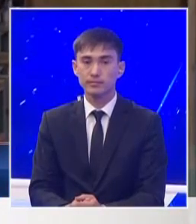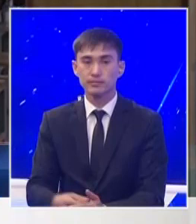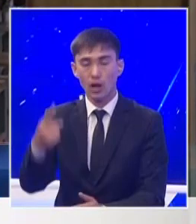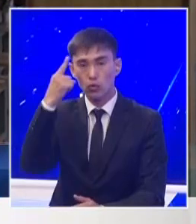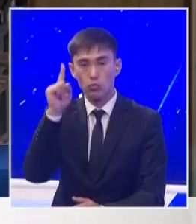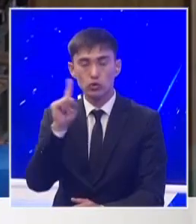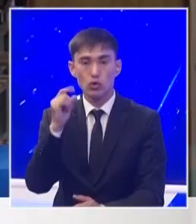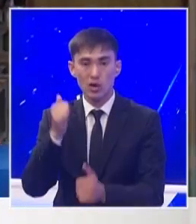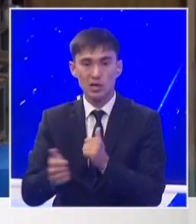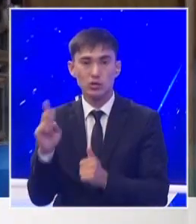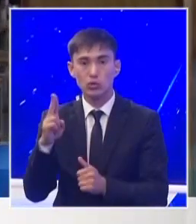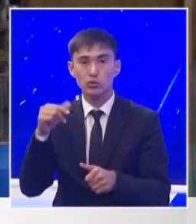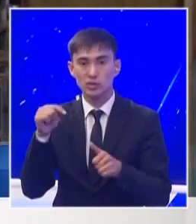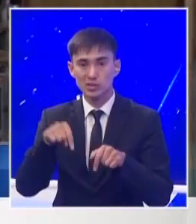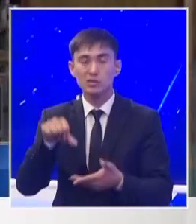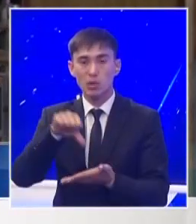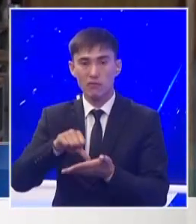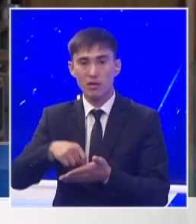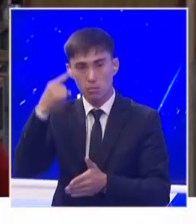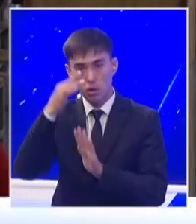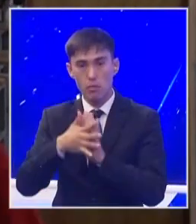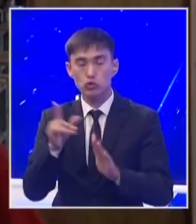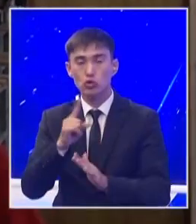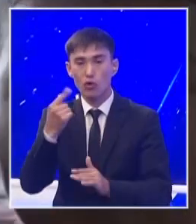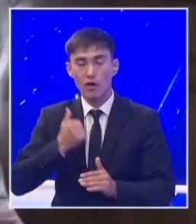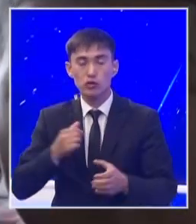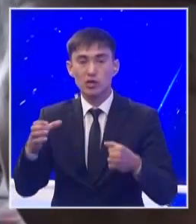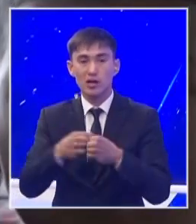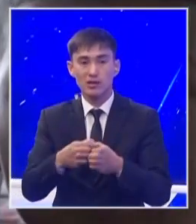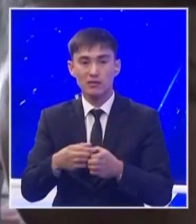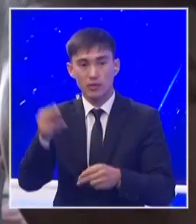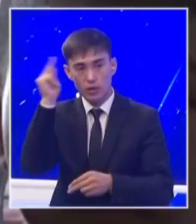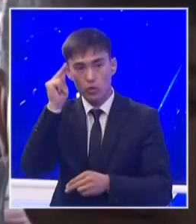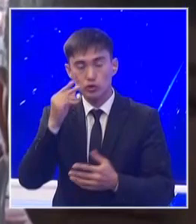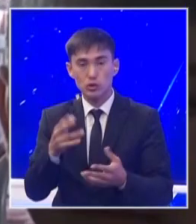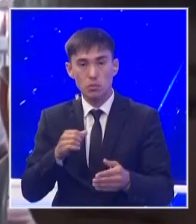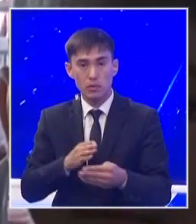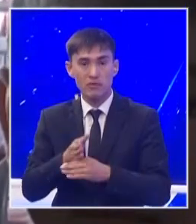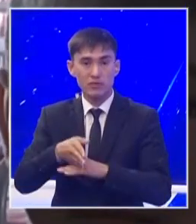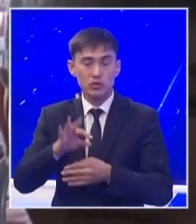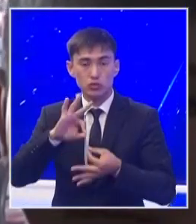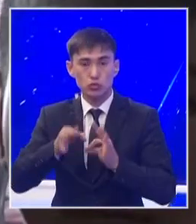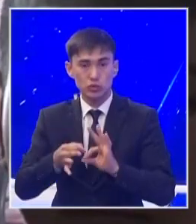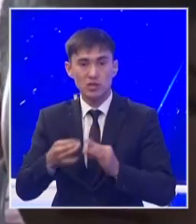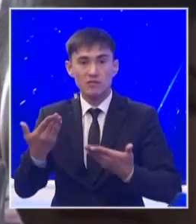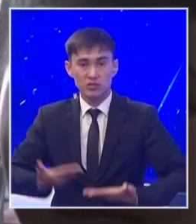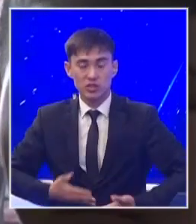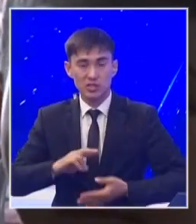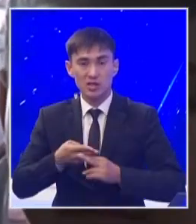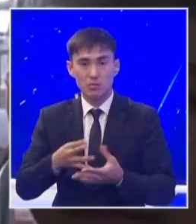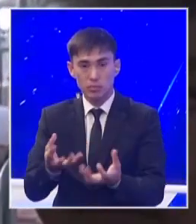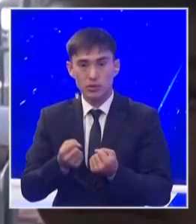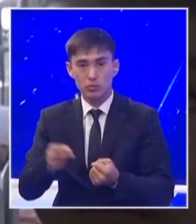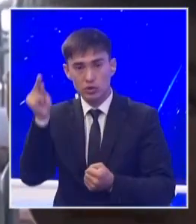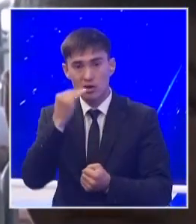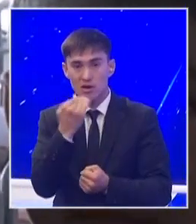Думаю, что каждый, кто здесь побывает, поймет, что такое воинский коллектив. Научится преодолевать трудности. В жизни эти приобретенные